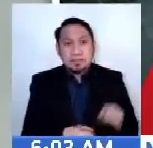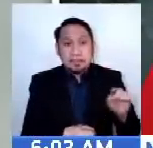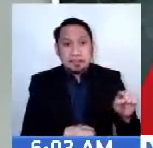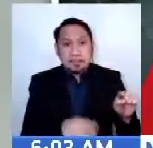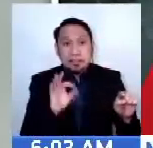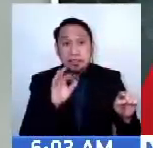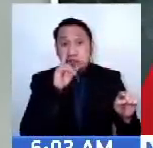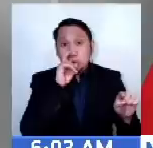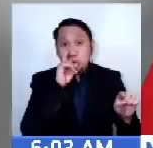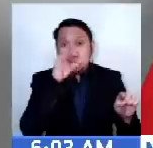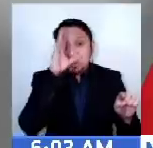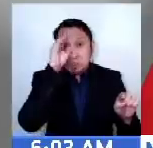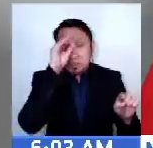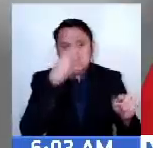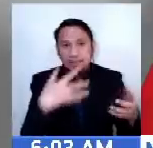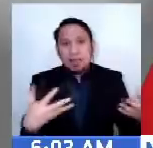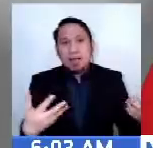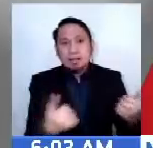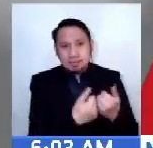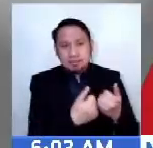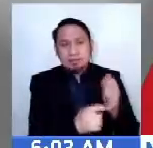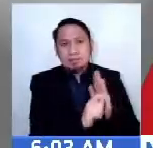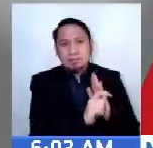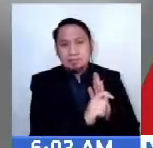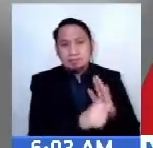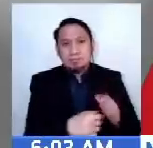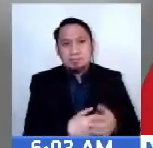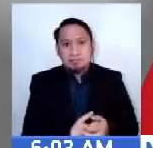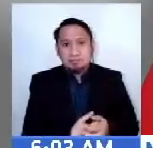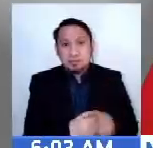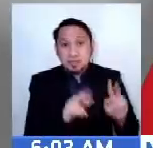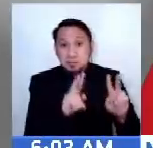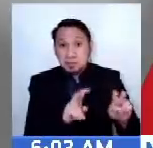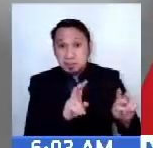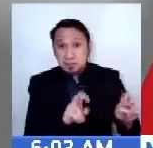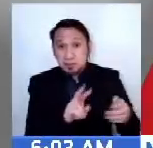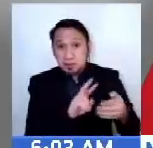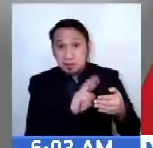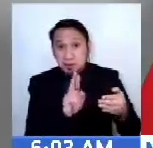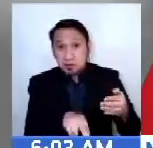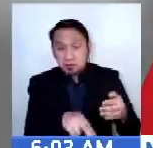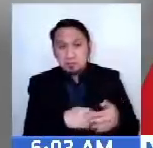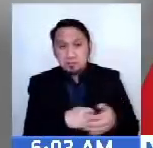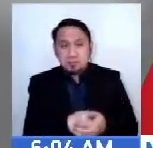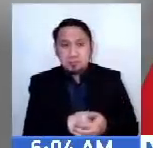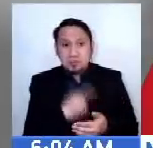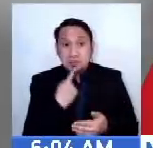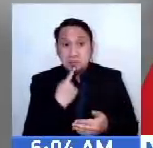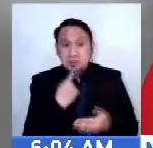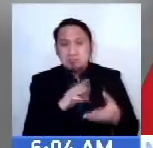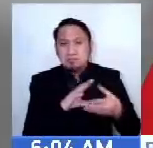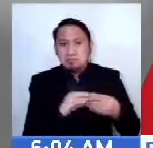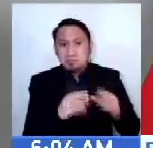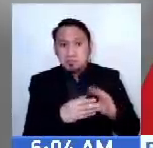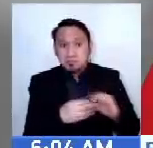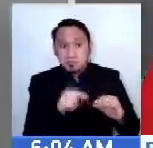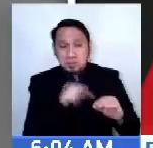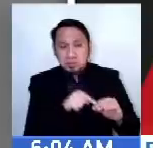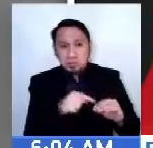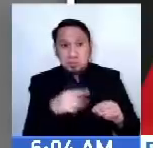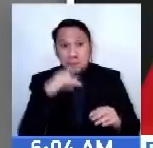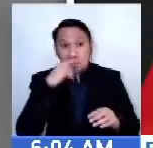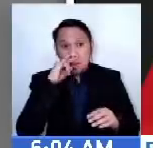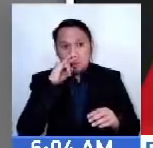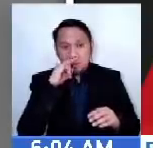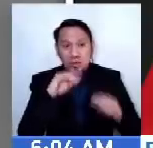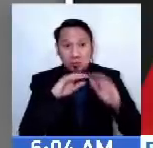matapos mahagip ng isang truck. Ayon sa imbestigasyon ng pulisya, base sa kwento na nakasaksi ay tinamaan ng gulong ng truck ang biktima sa northbound